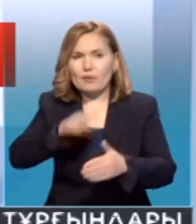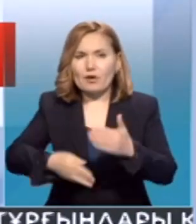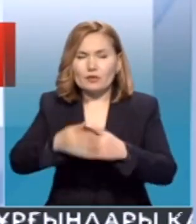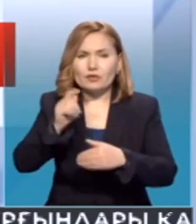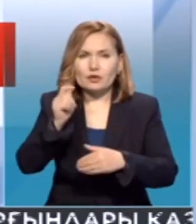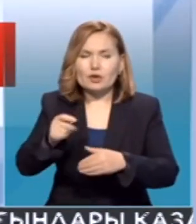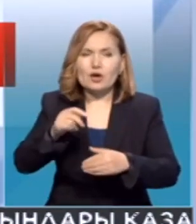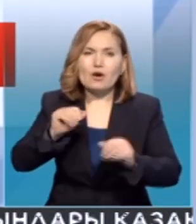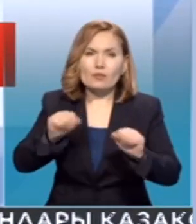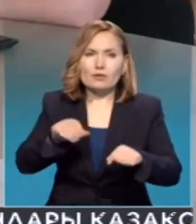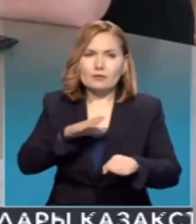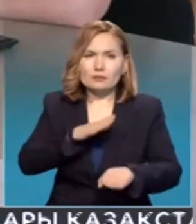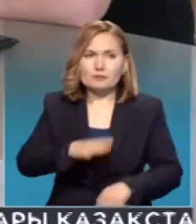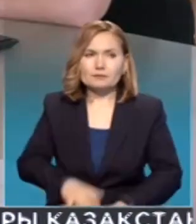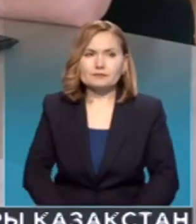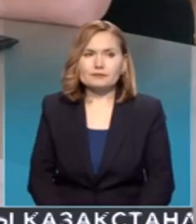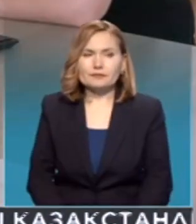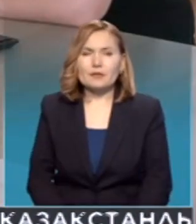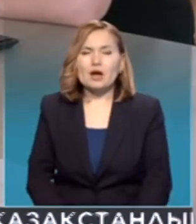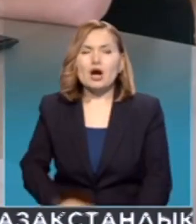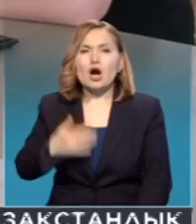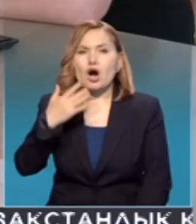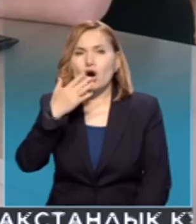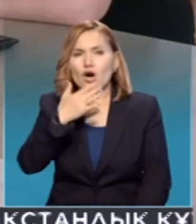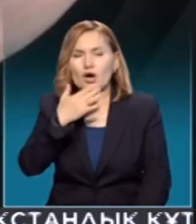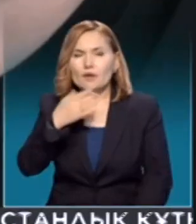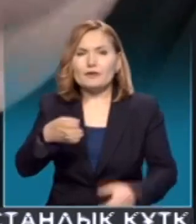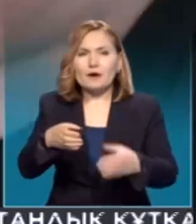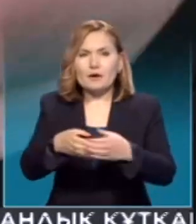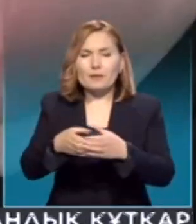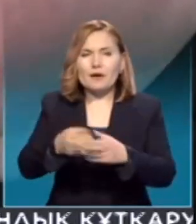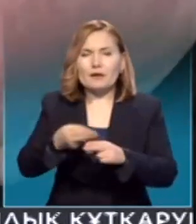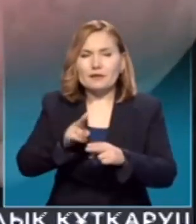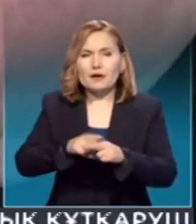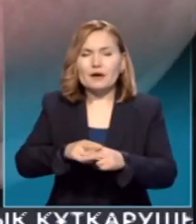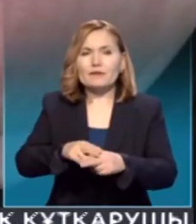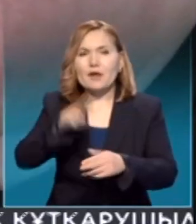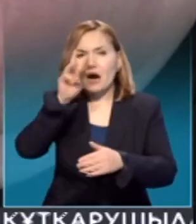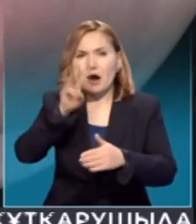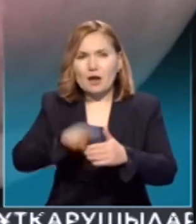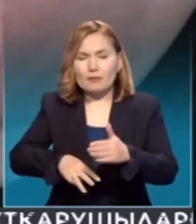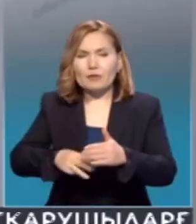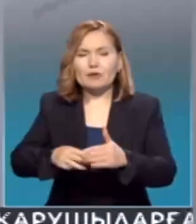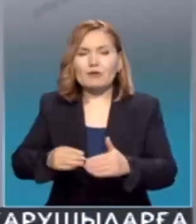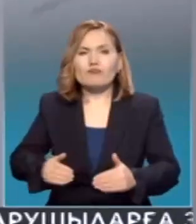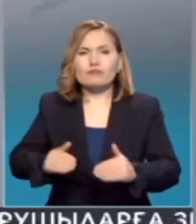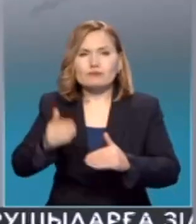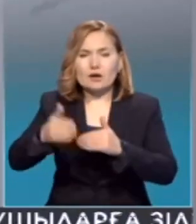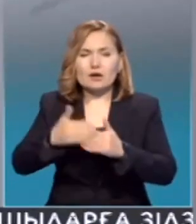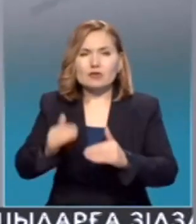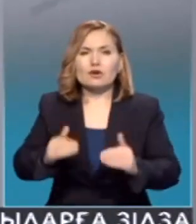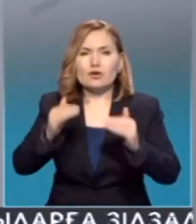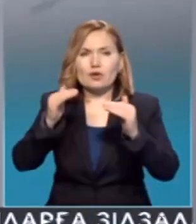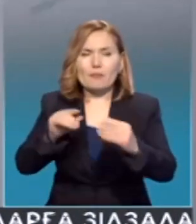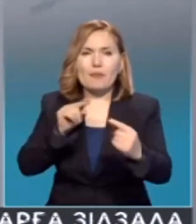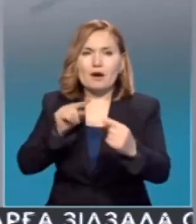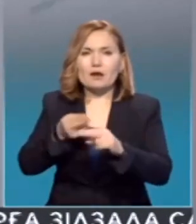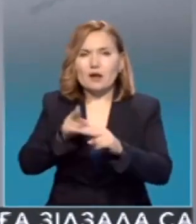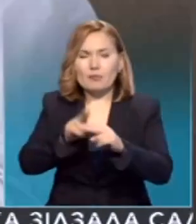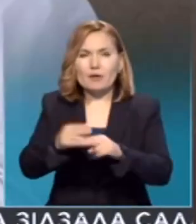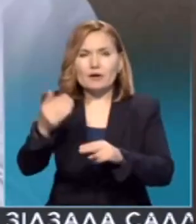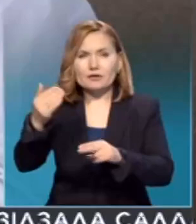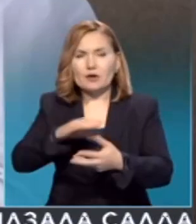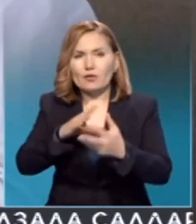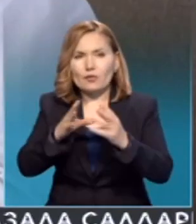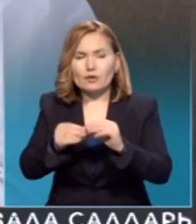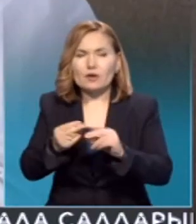айыппұл салынуы мүмкін. Ал ұлттық коллекторлар палатасындағылар айыппұлдың көтерілуіне әрине қарсы. Айтуларынша билік мәселенің салдарымен